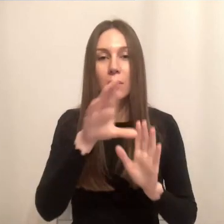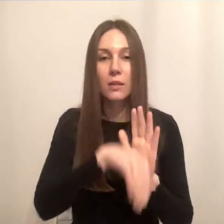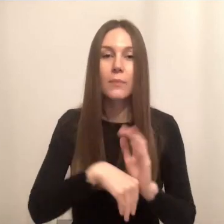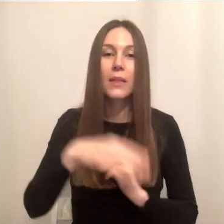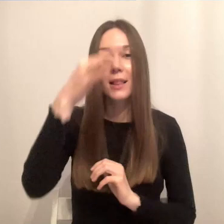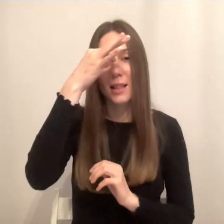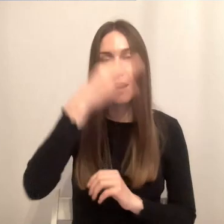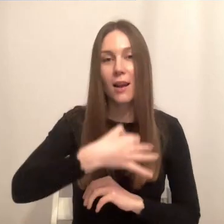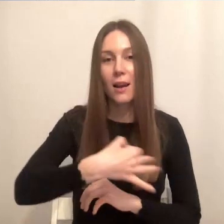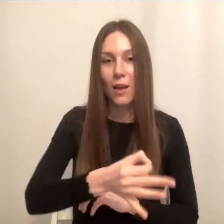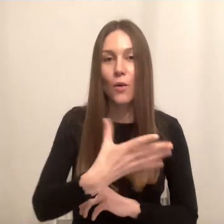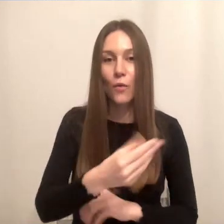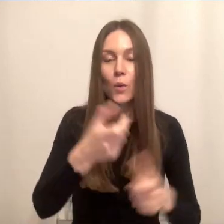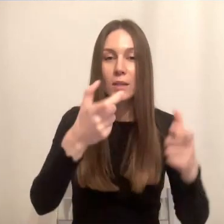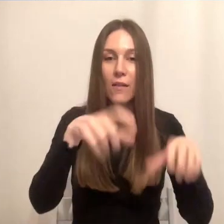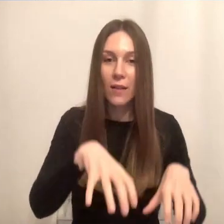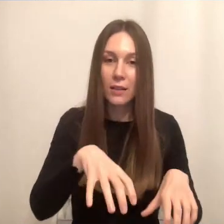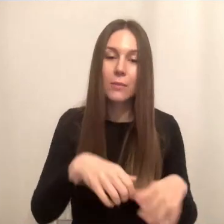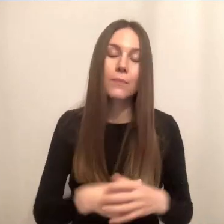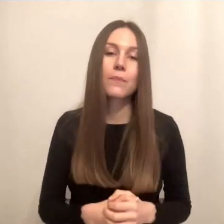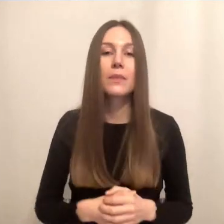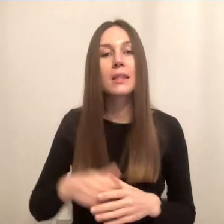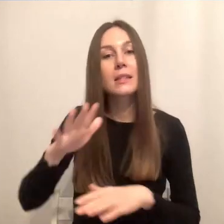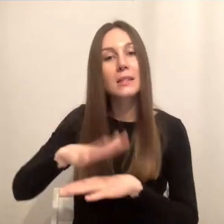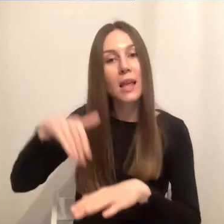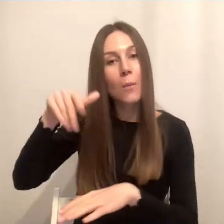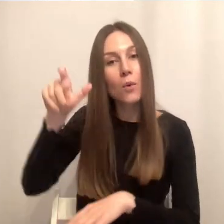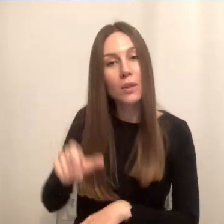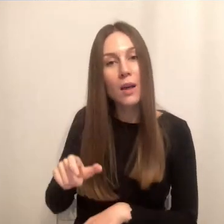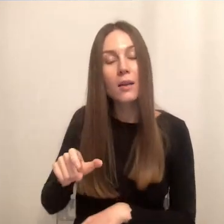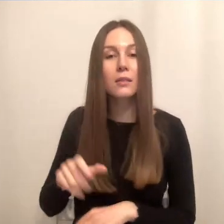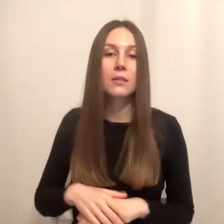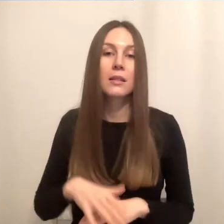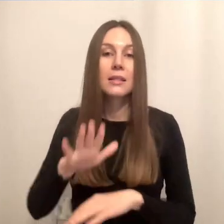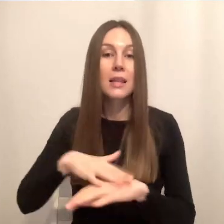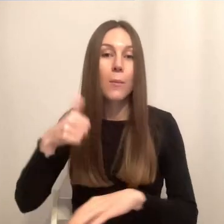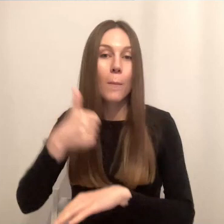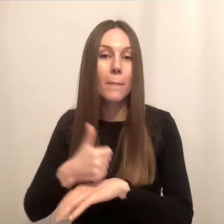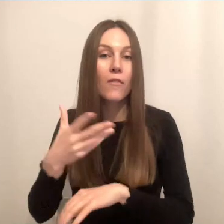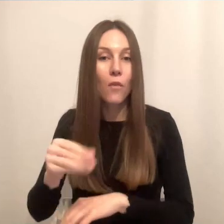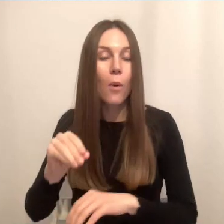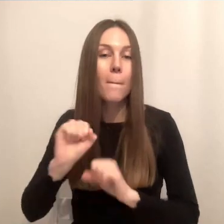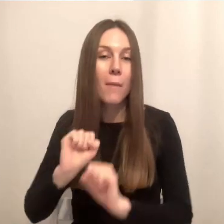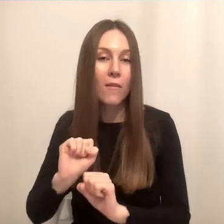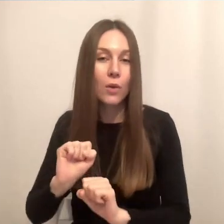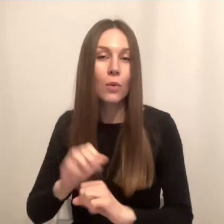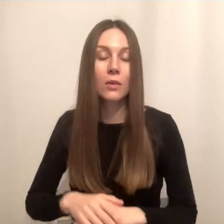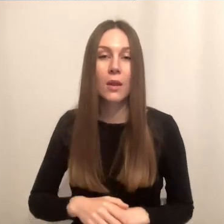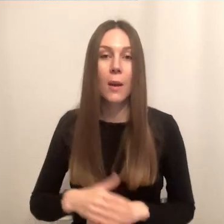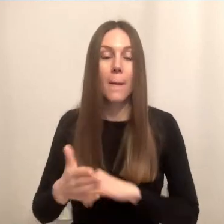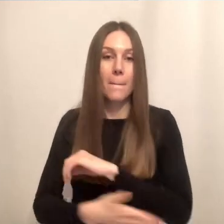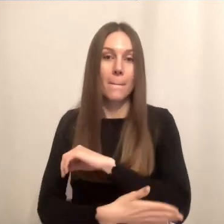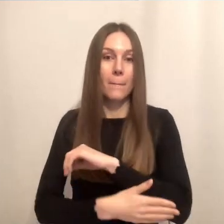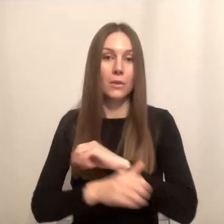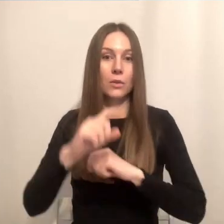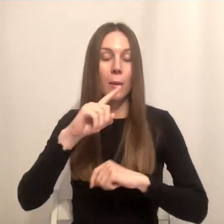tarybos narys, savivaldybės Seimo narys, Seimo pirmininko pavaduotojas. Paskutiniais metais dirbau